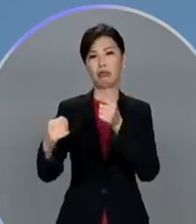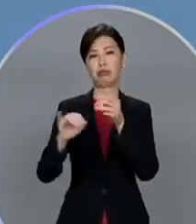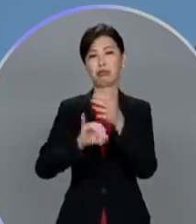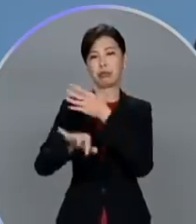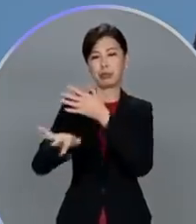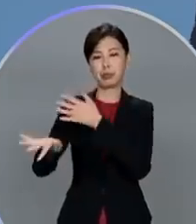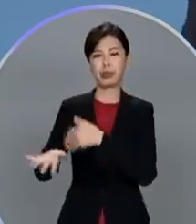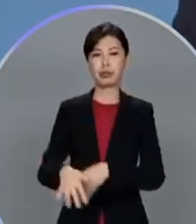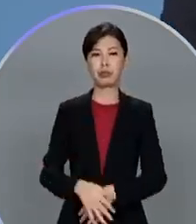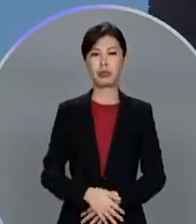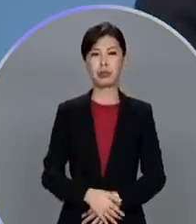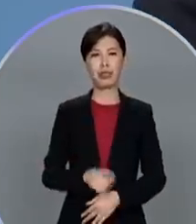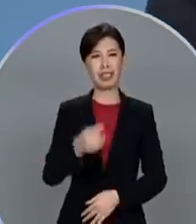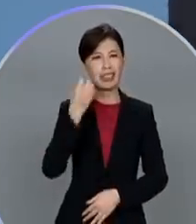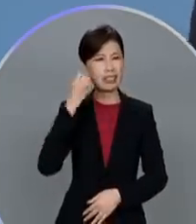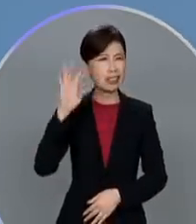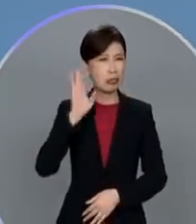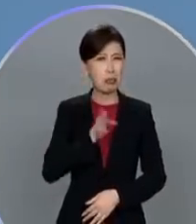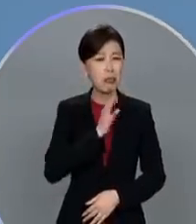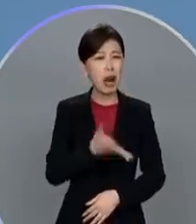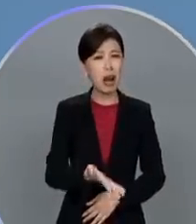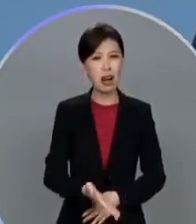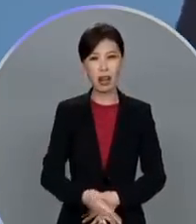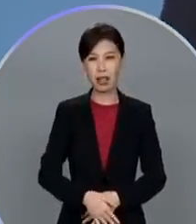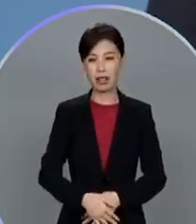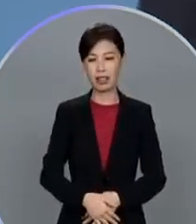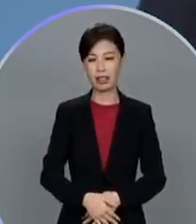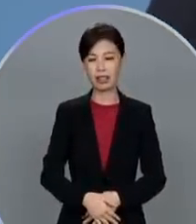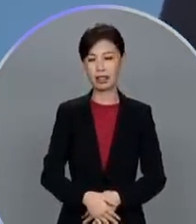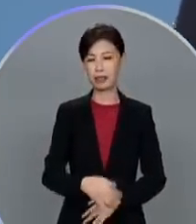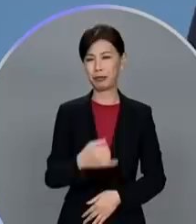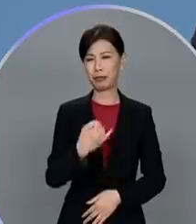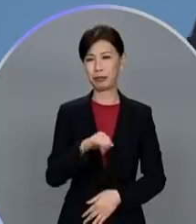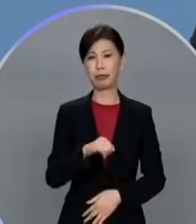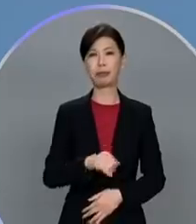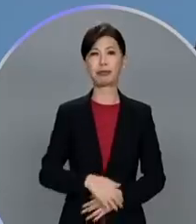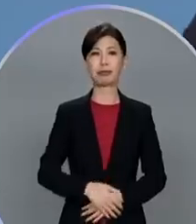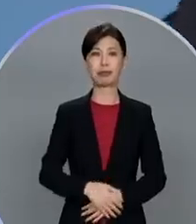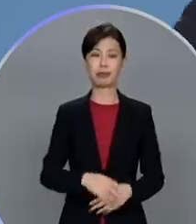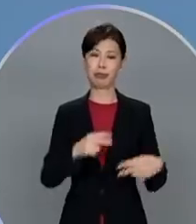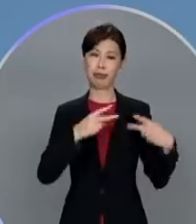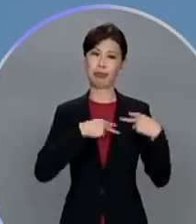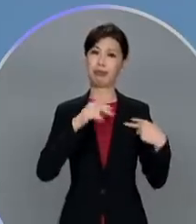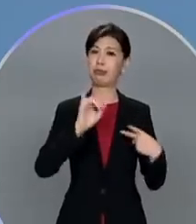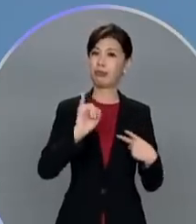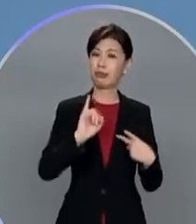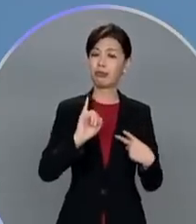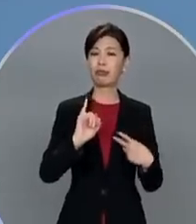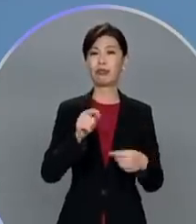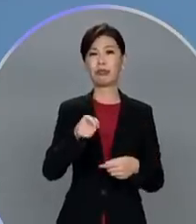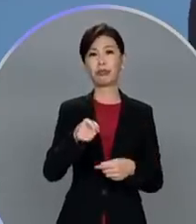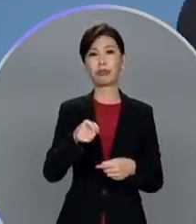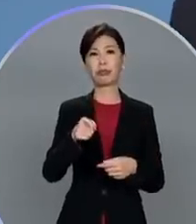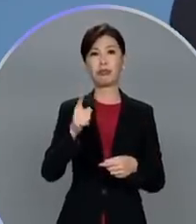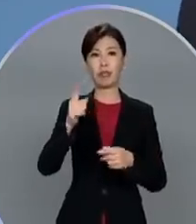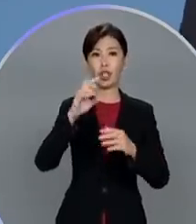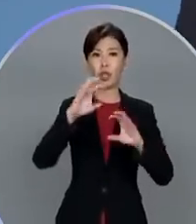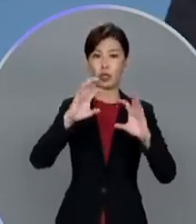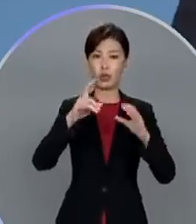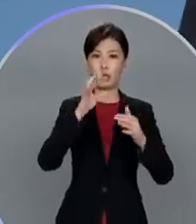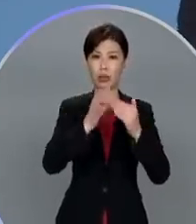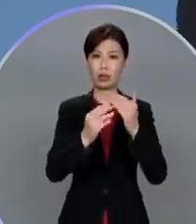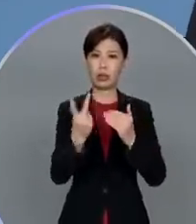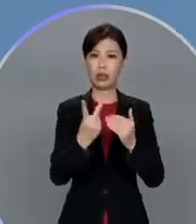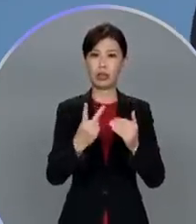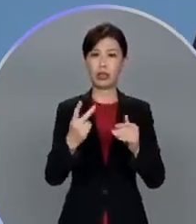这还叫新闻媒体吗？另外，蔡英文总统跟一国两制，跟我早上刷牙的牙膏快用